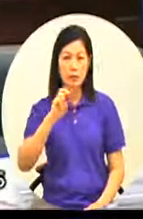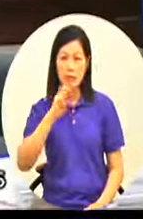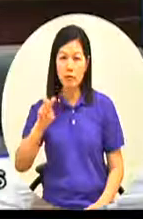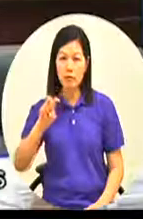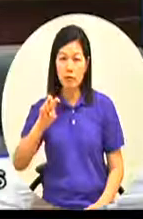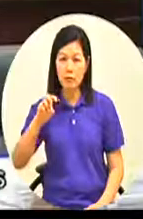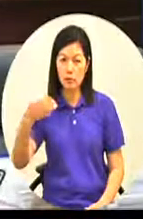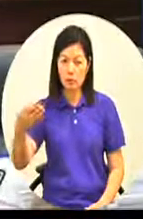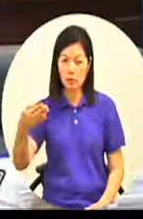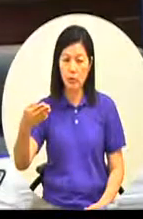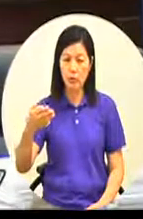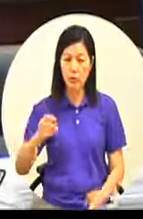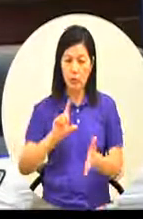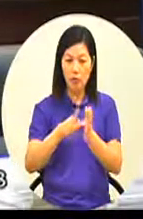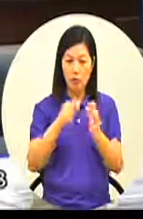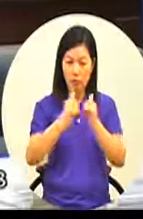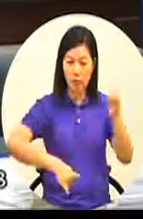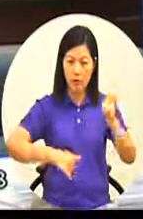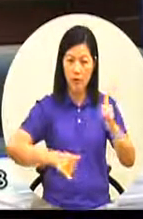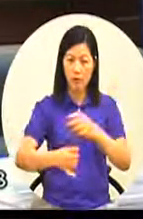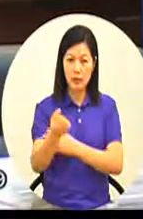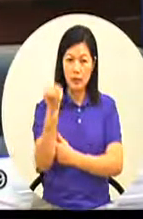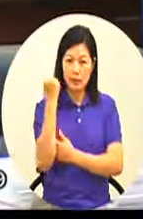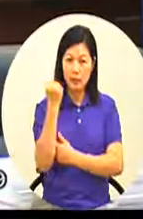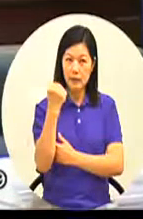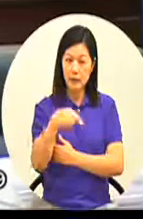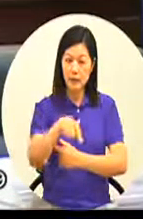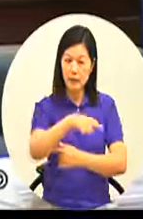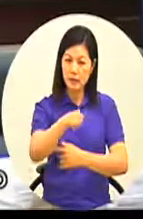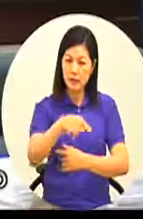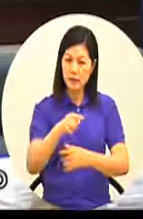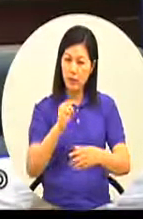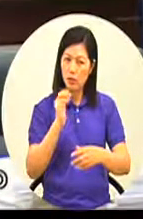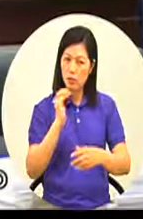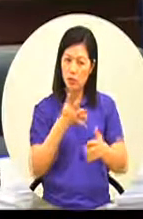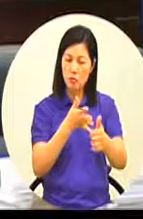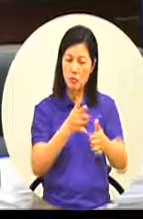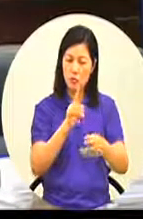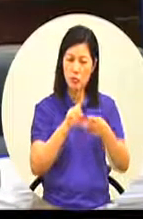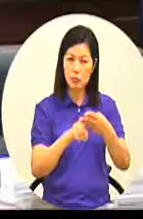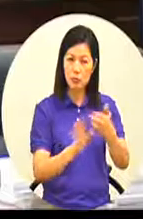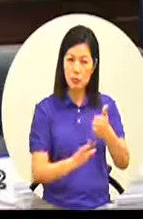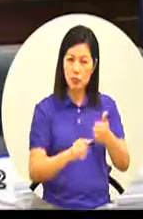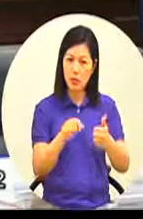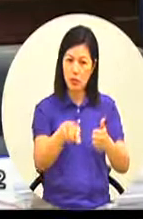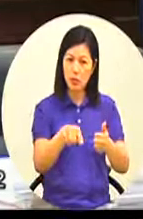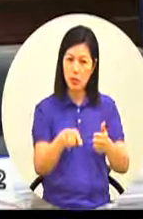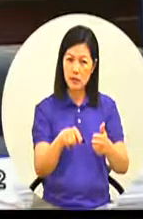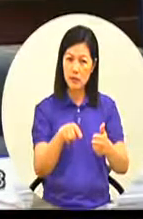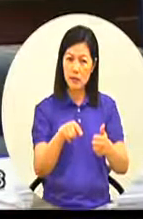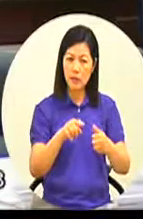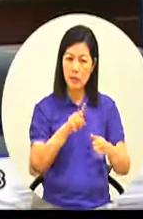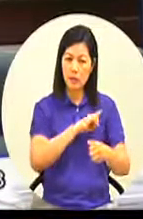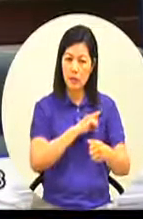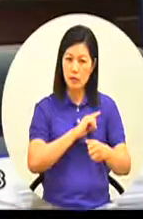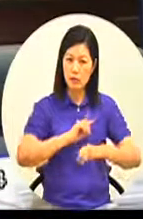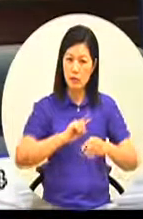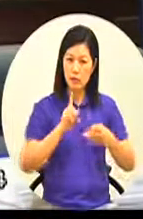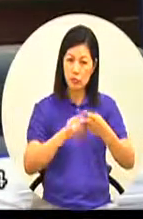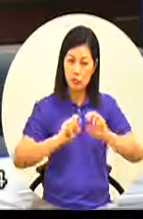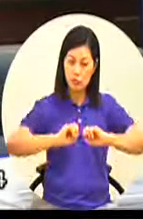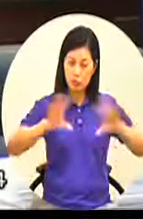有讲到时代力量。我想主委这边是不是不管是不是主委来代打的主打，或者那个设